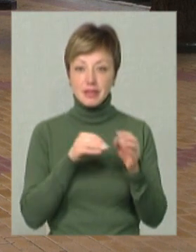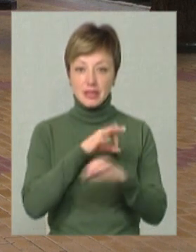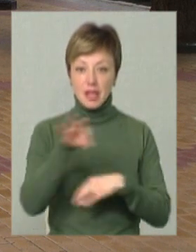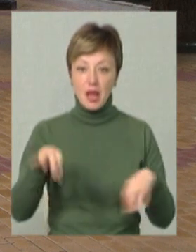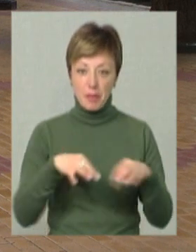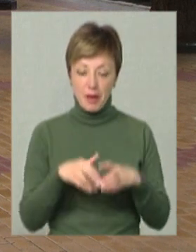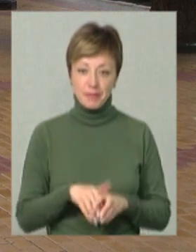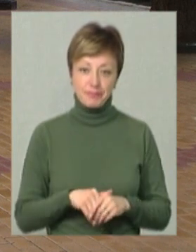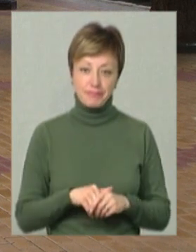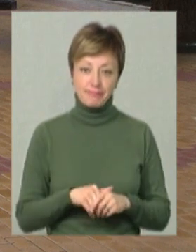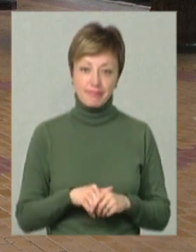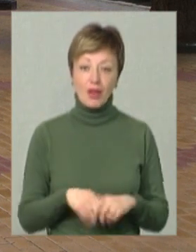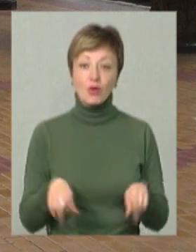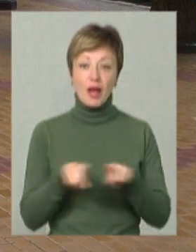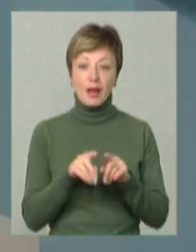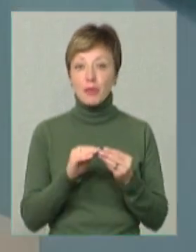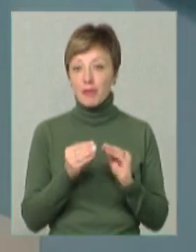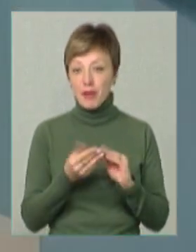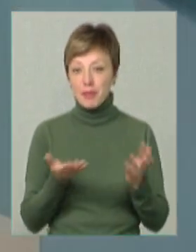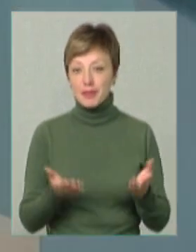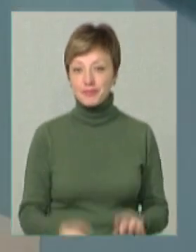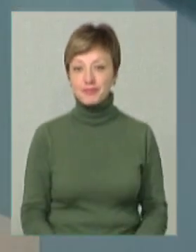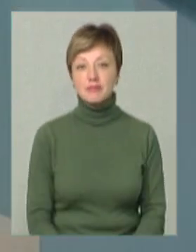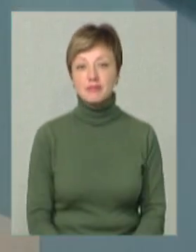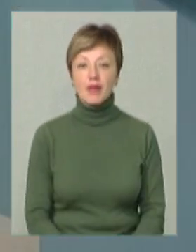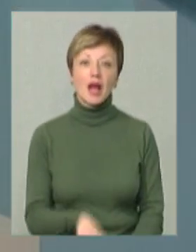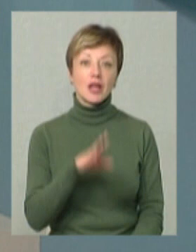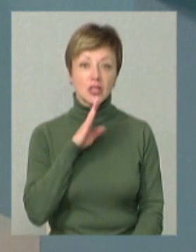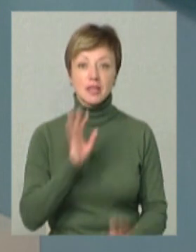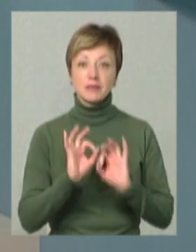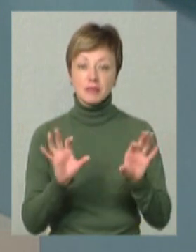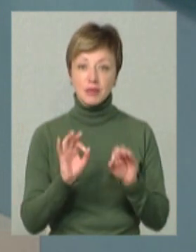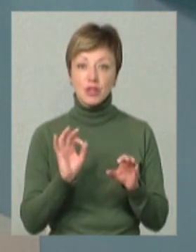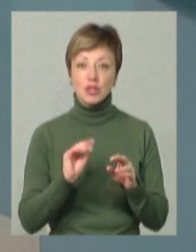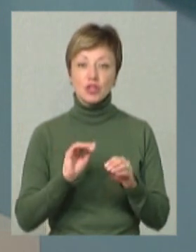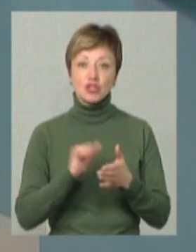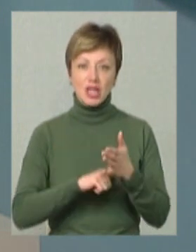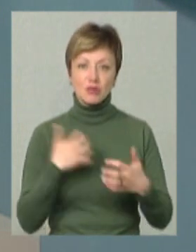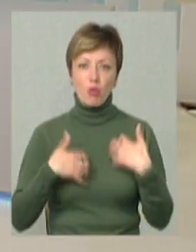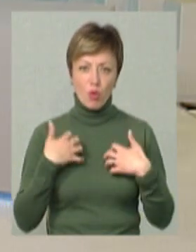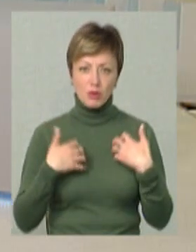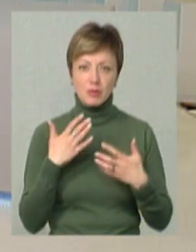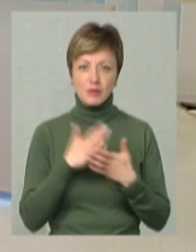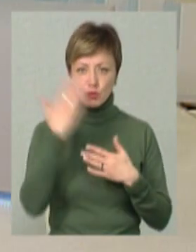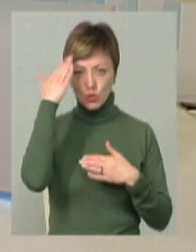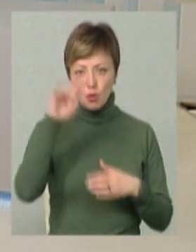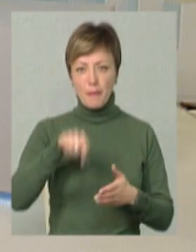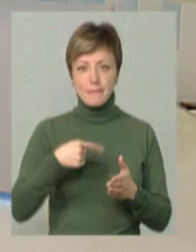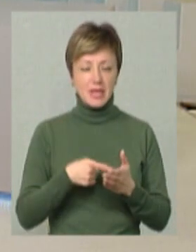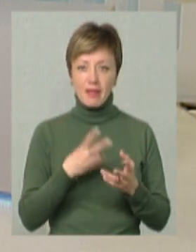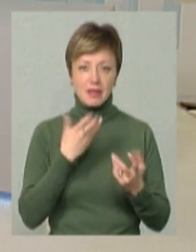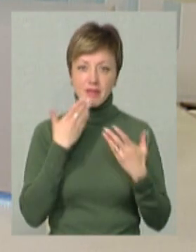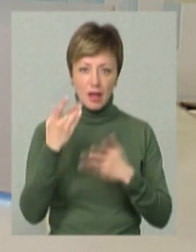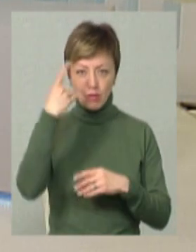схема. Ось такі проблеми. Олена зазначила, що через поспіх і перебуваючи не в своєму місці, вона